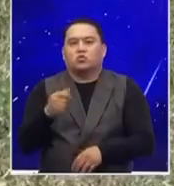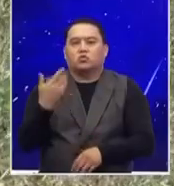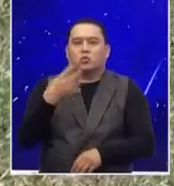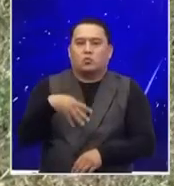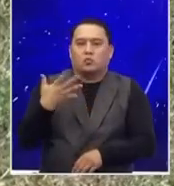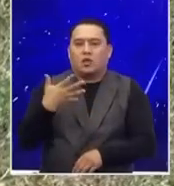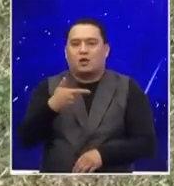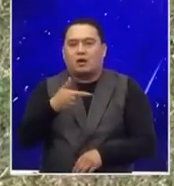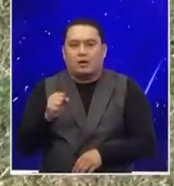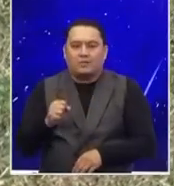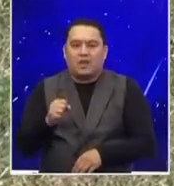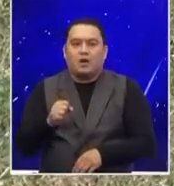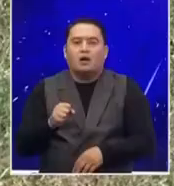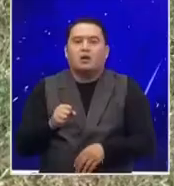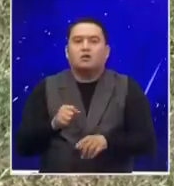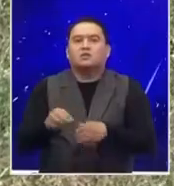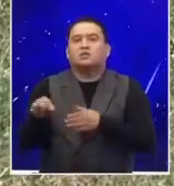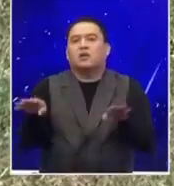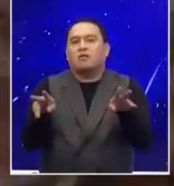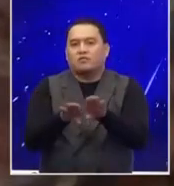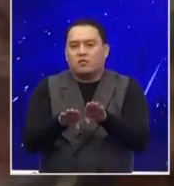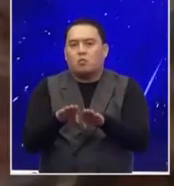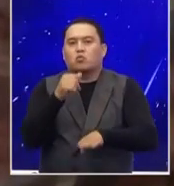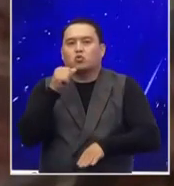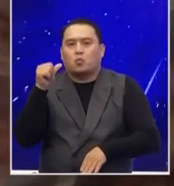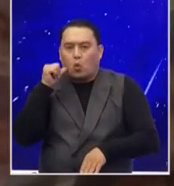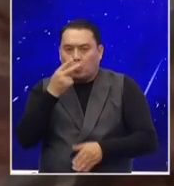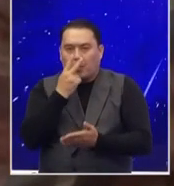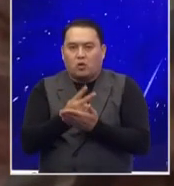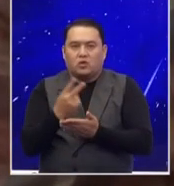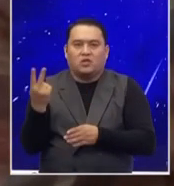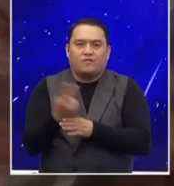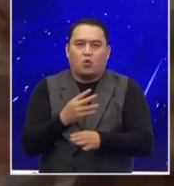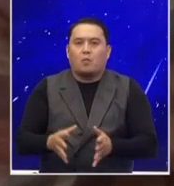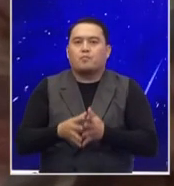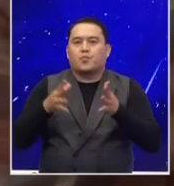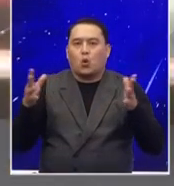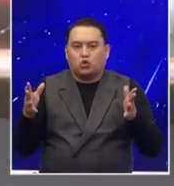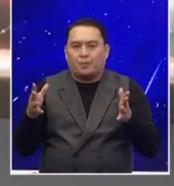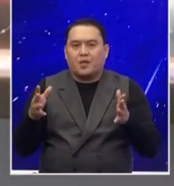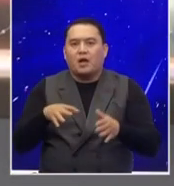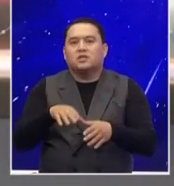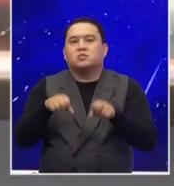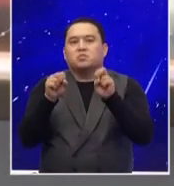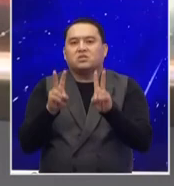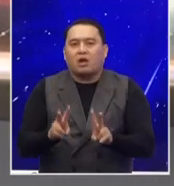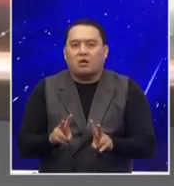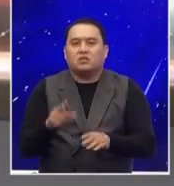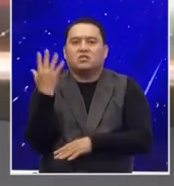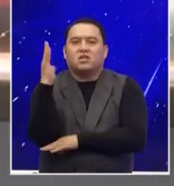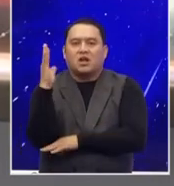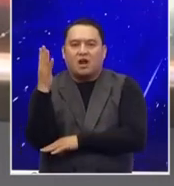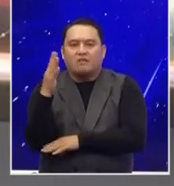1345 гектаров. В сравнении с прошлым годом этот показатель вдвое больше прежнего. По словам специалистов,